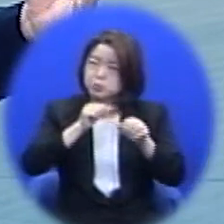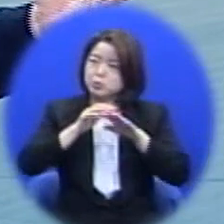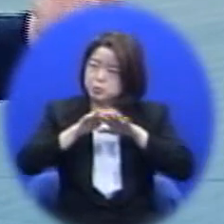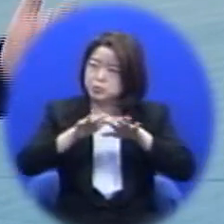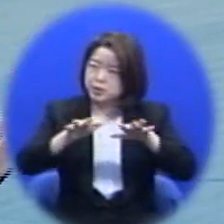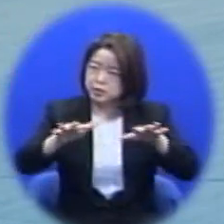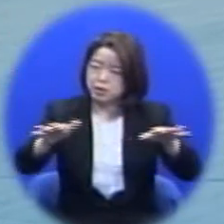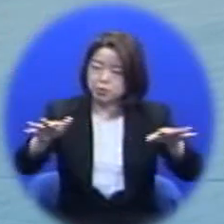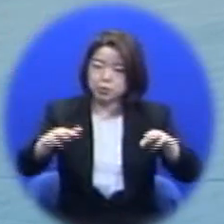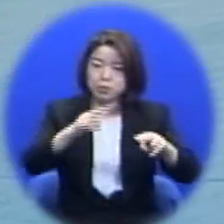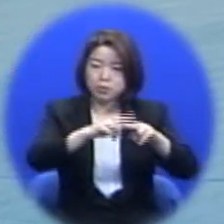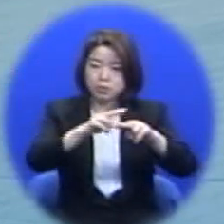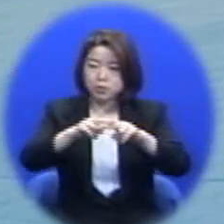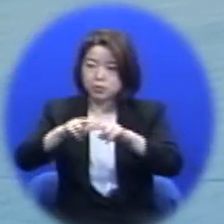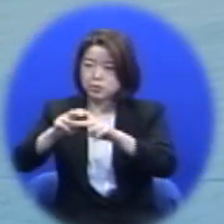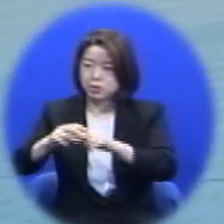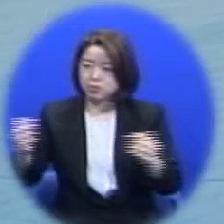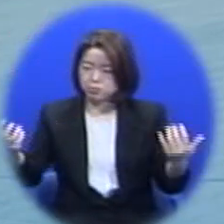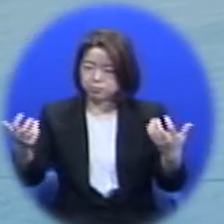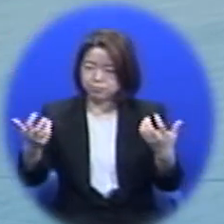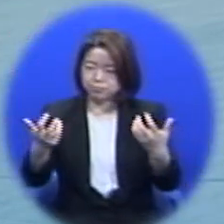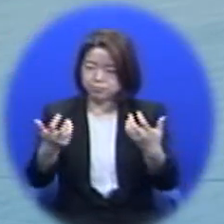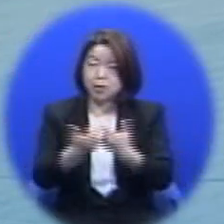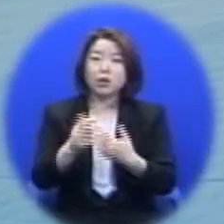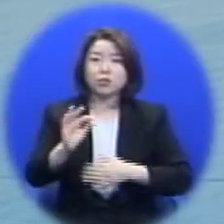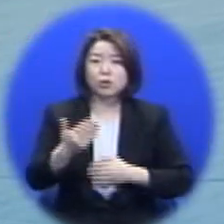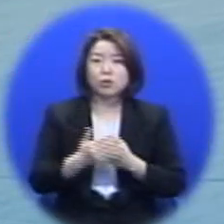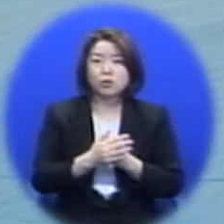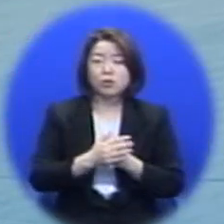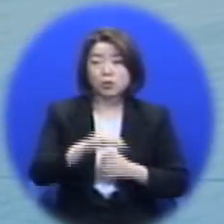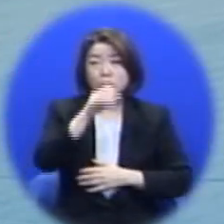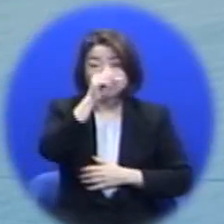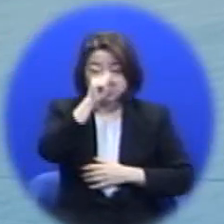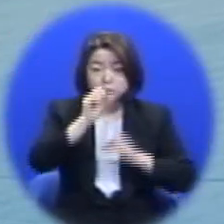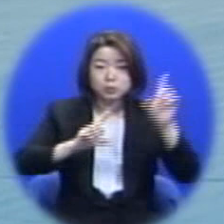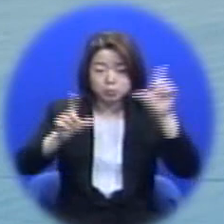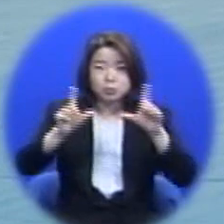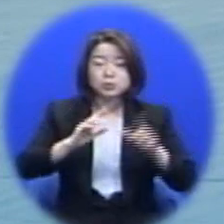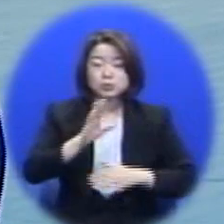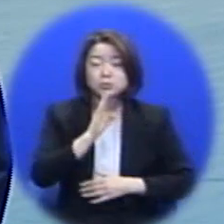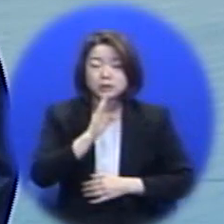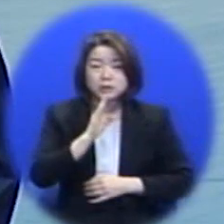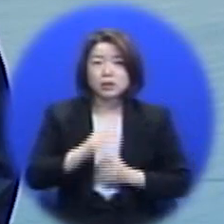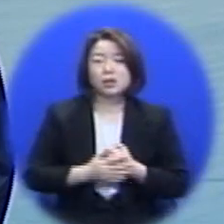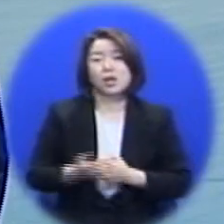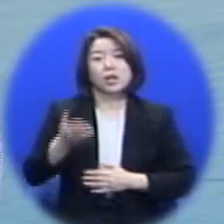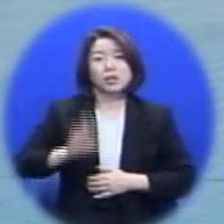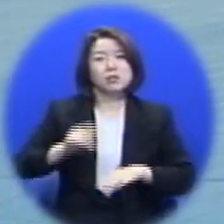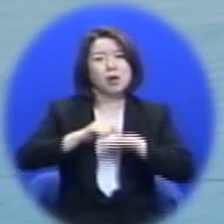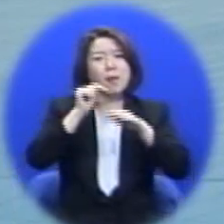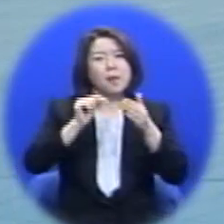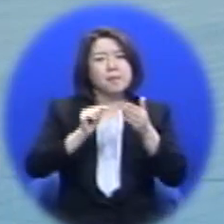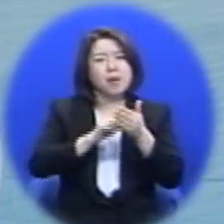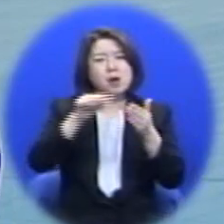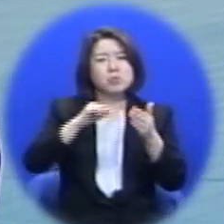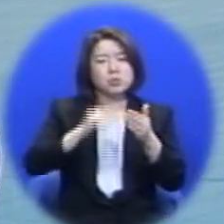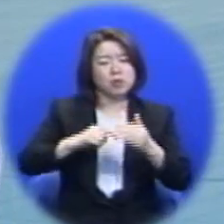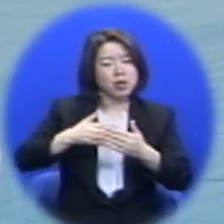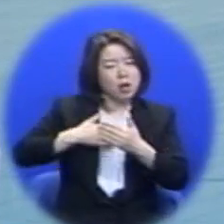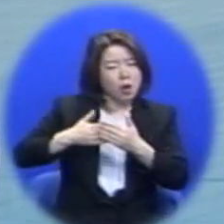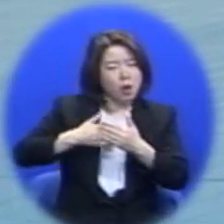예배당이 차가고 있는 겁니다. 아주 좋은 거죠. 그런데 마음에는 두려운